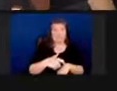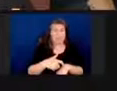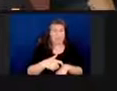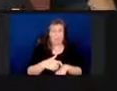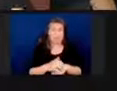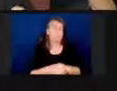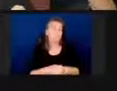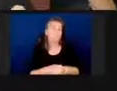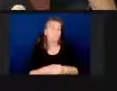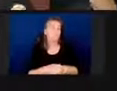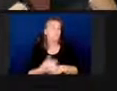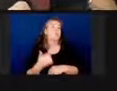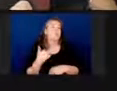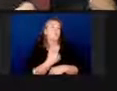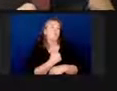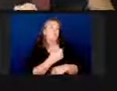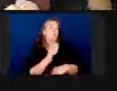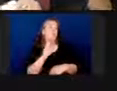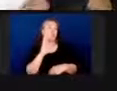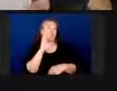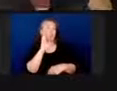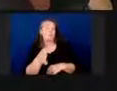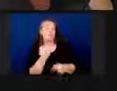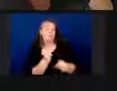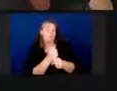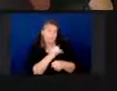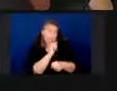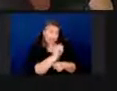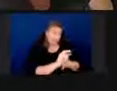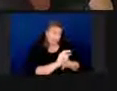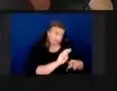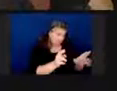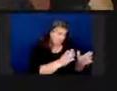بالاستعدادات اللازمة، وسنقوم